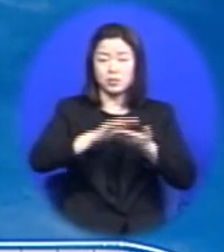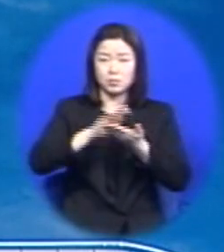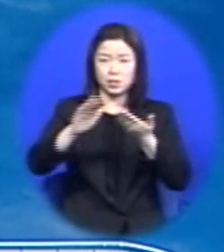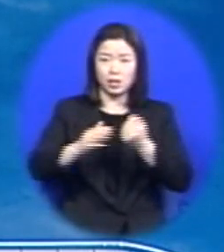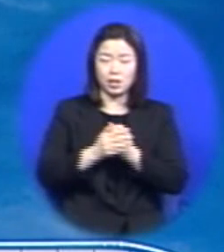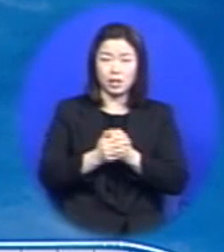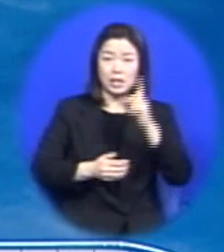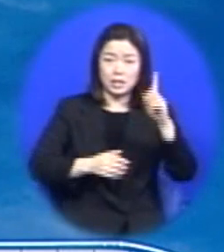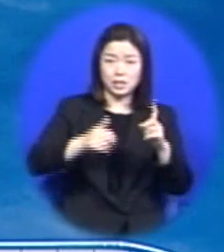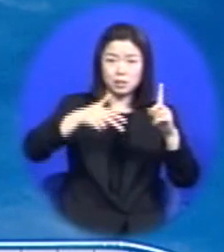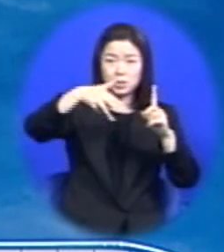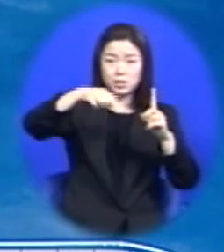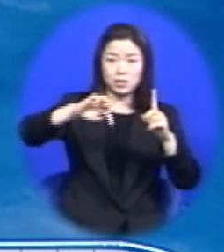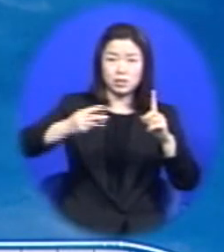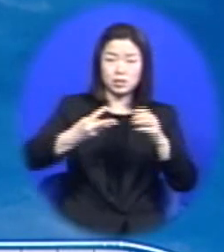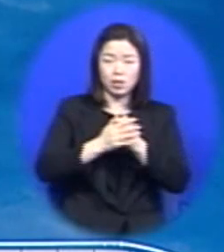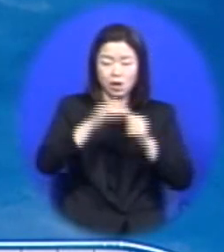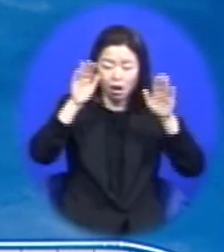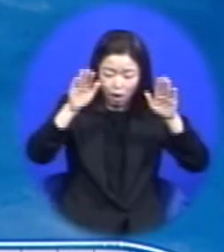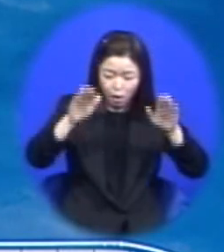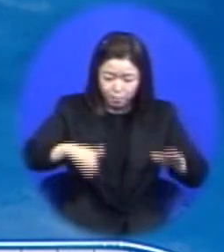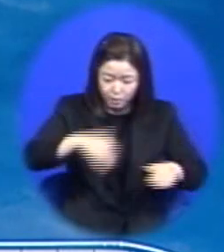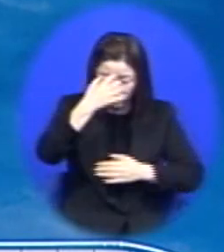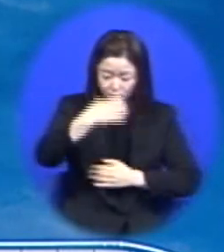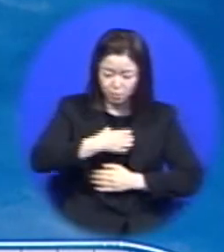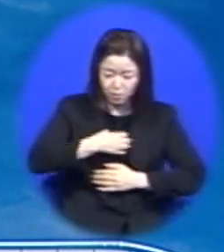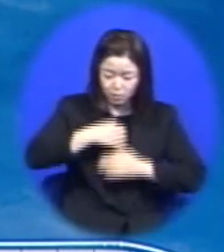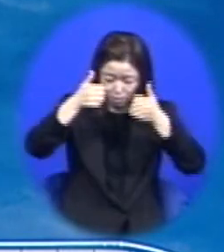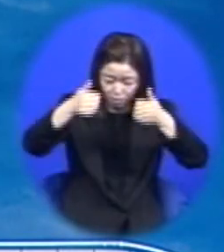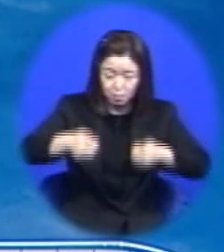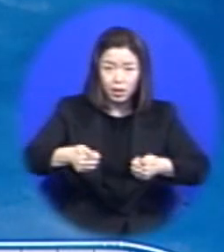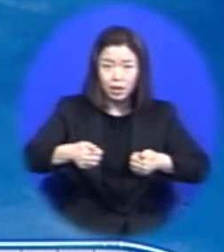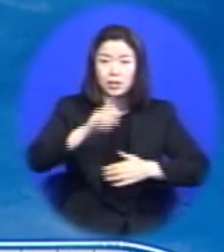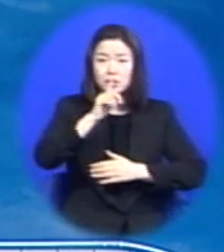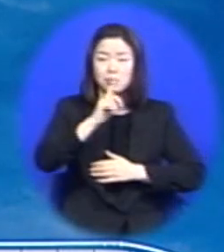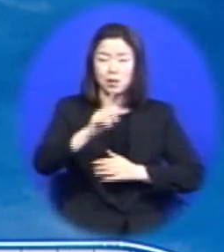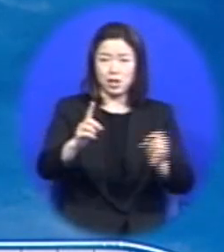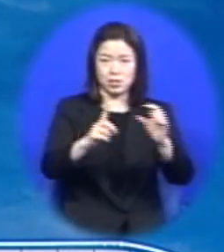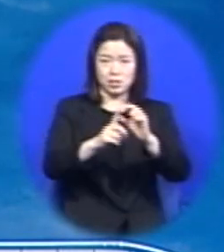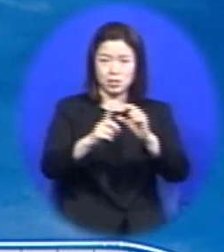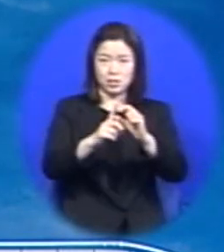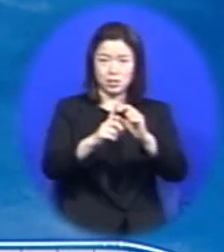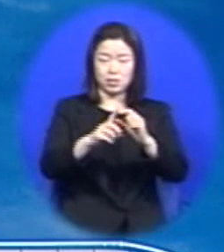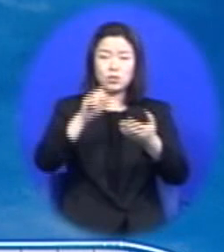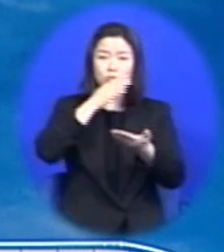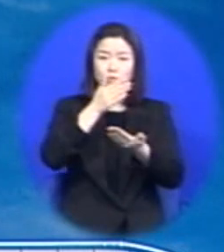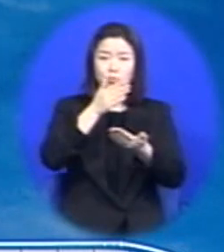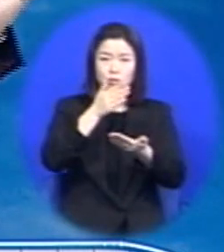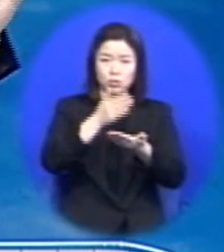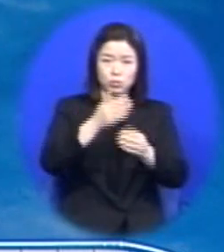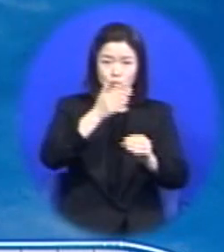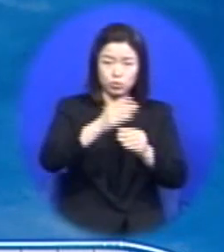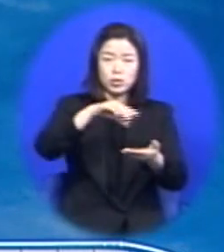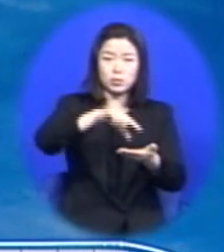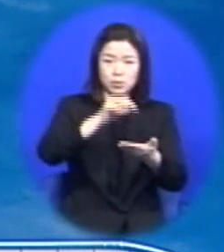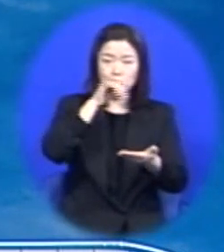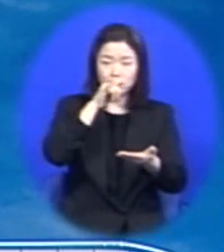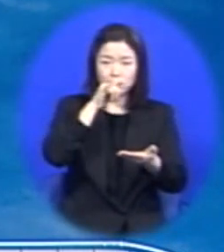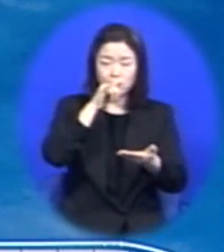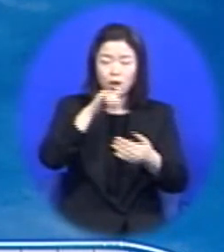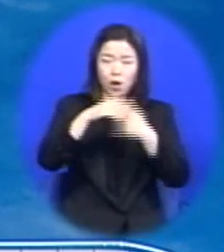거예요. 11절에 엎드려 경배한다는 표현이 예배의 핵심 단어입니다. 구약 성경에도 모든 예배의